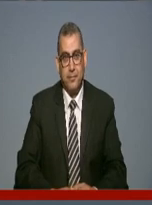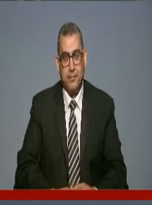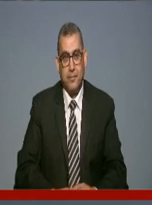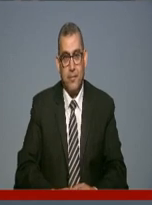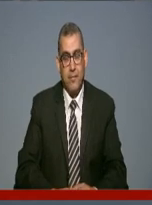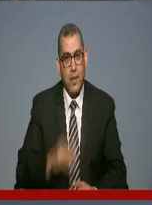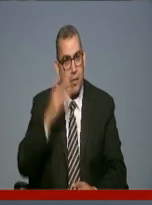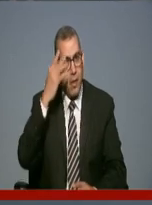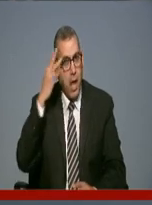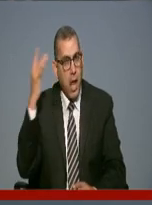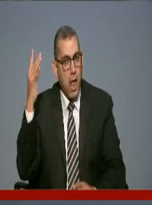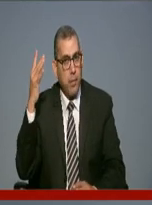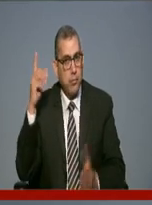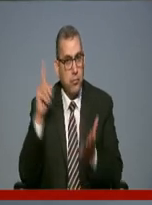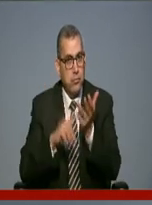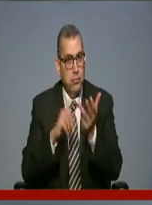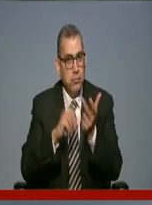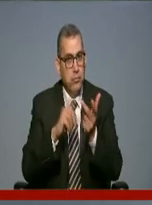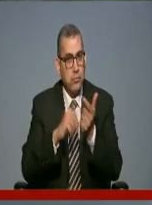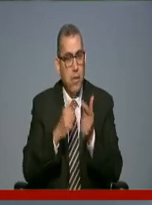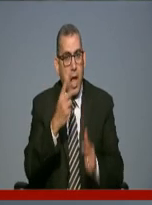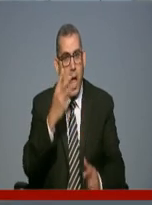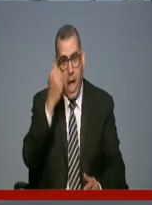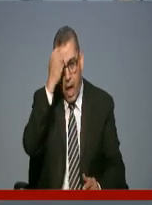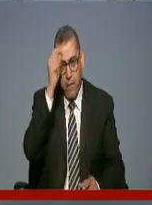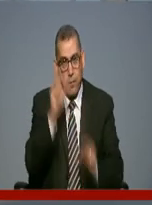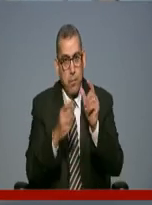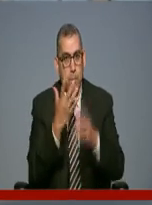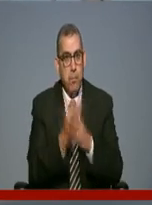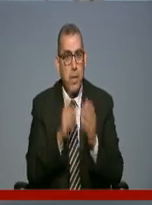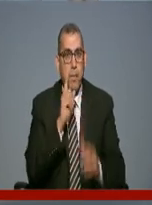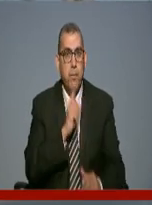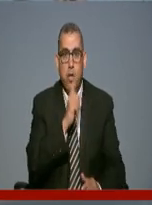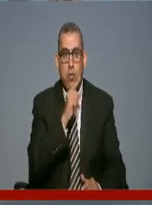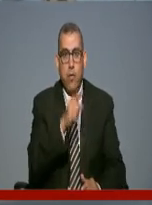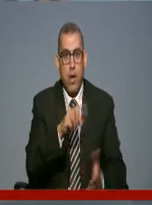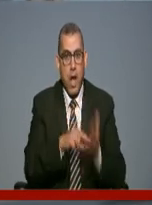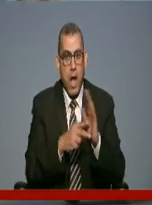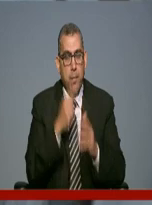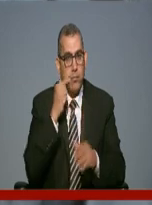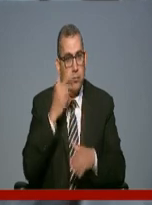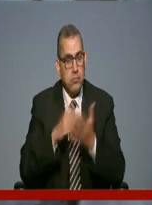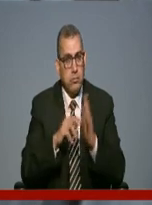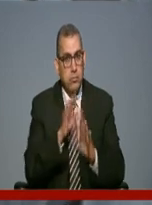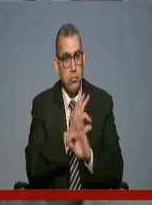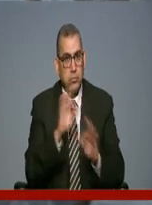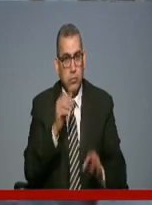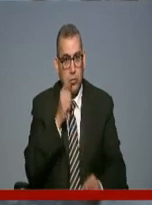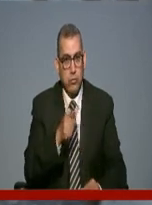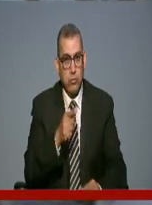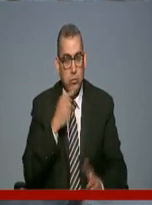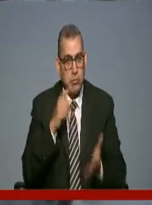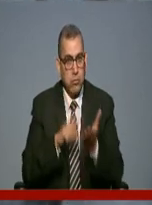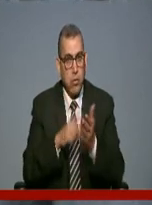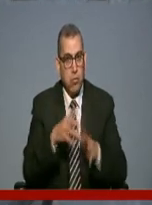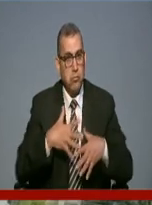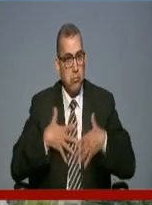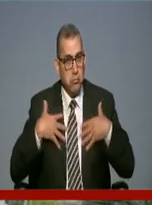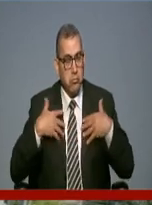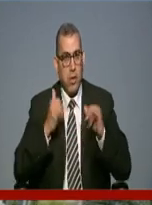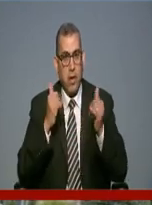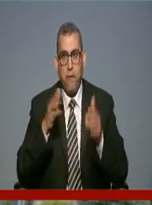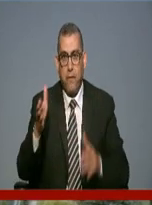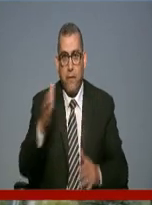5 أحياء سكنية بيعيش آلاف من أهالي بني سويف في وحدات مناسبة لكل الفئات، بيستمتعوا فيها بكل